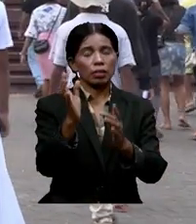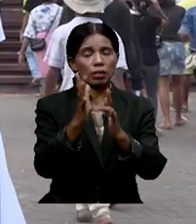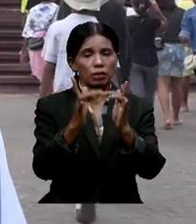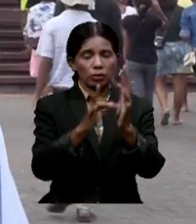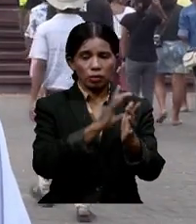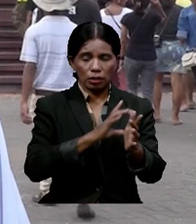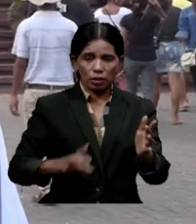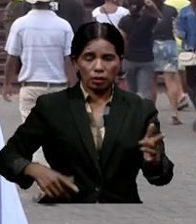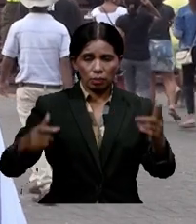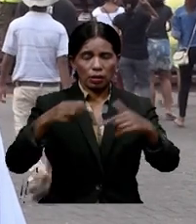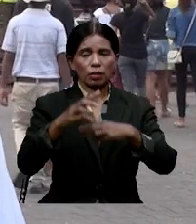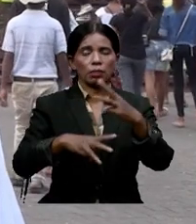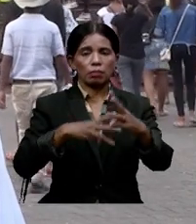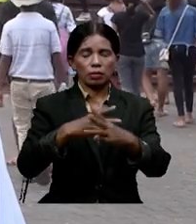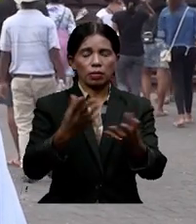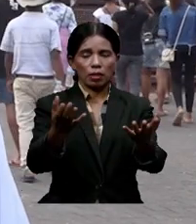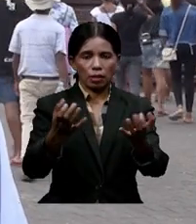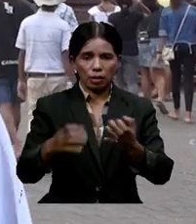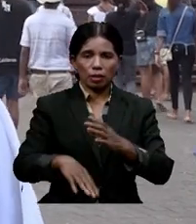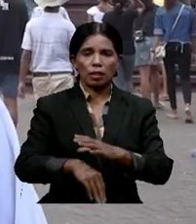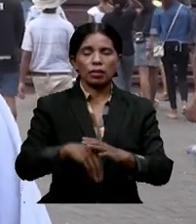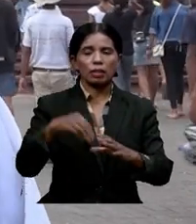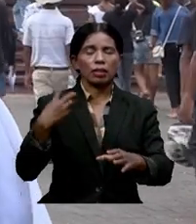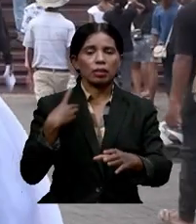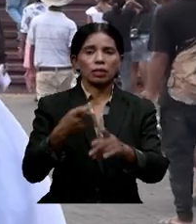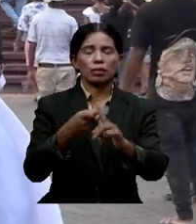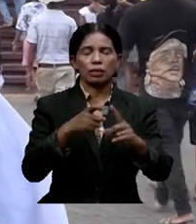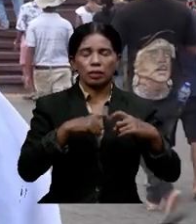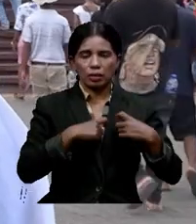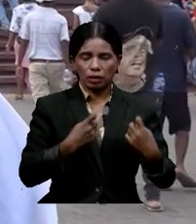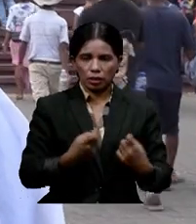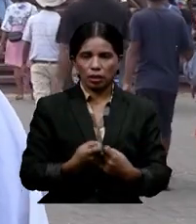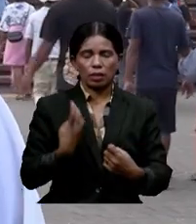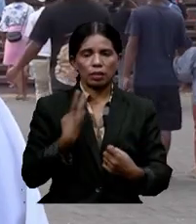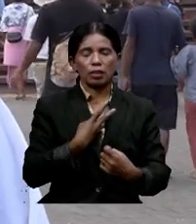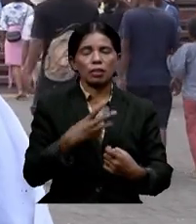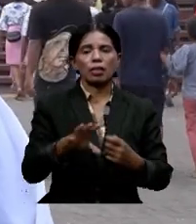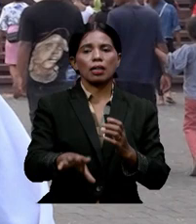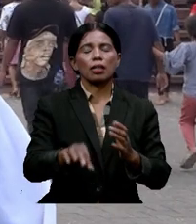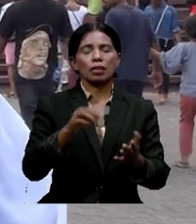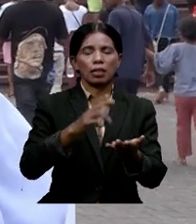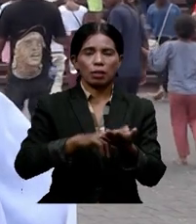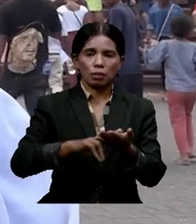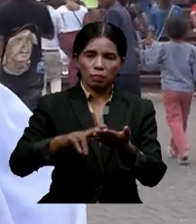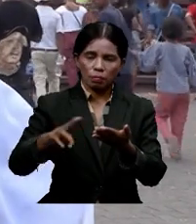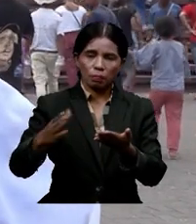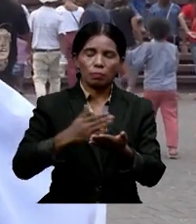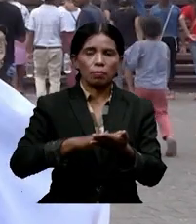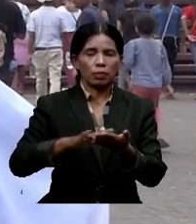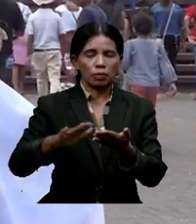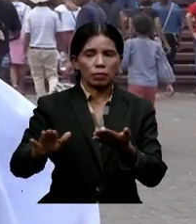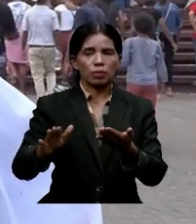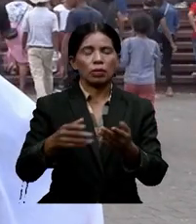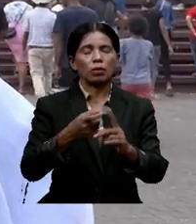liberta ita asai ita salva ita atu tirida keta liberta saun no mos gloria ema seluk.